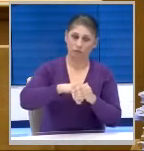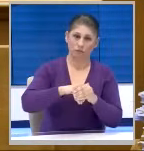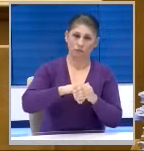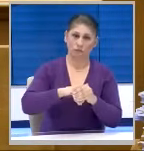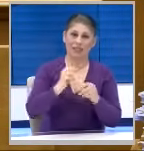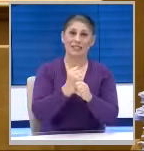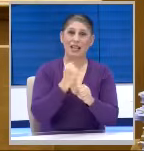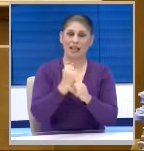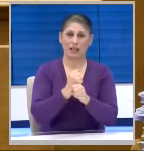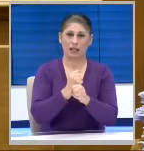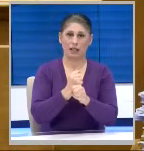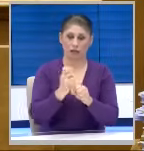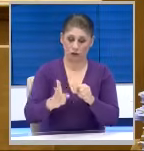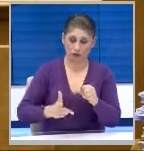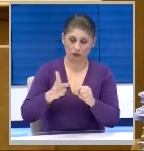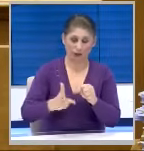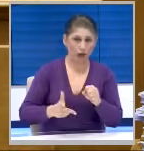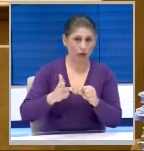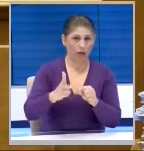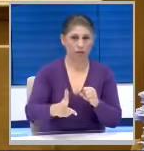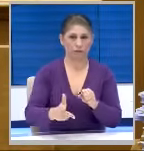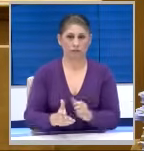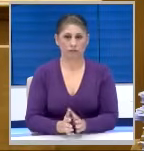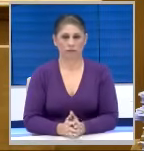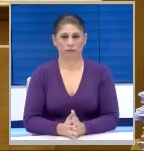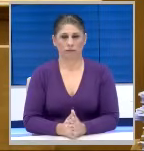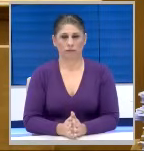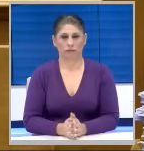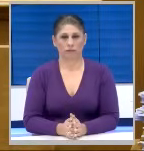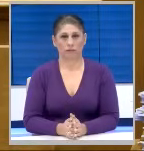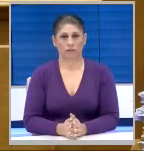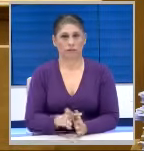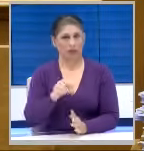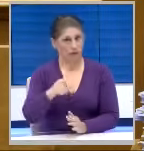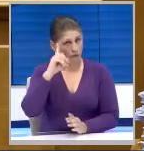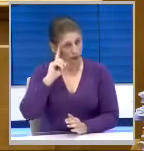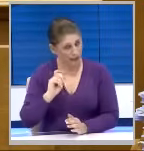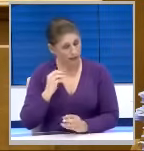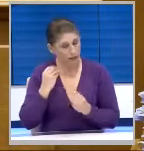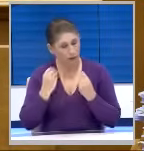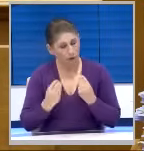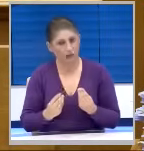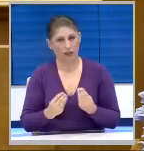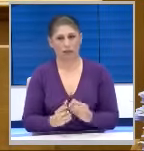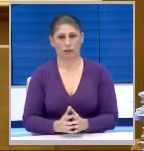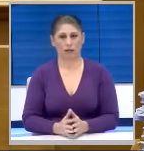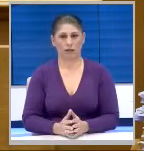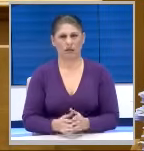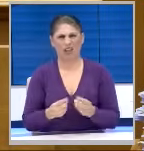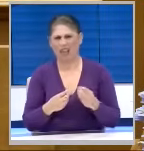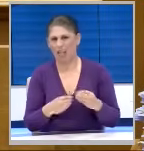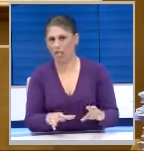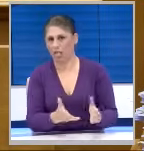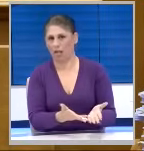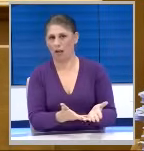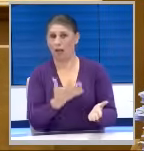έργα το σιδηρόδρομο από τις οποίες γνώριζε πολύ καλά το χάλι